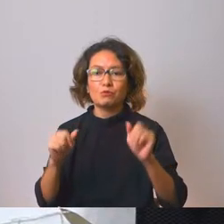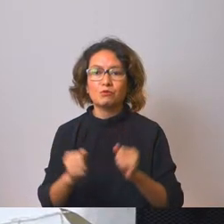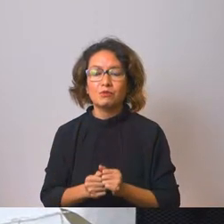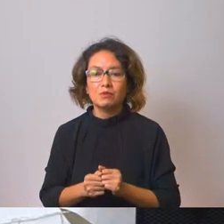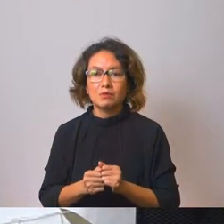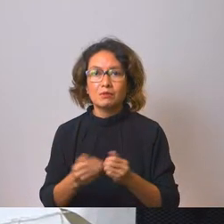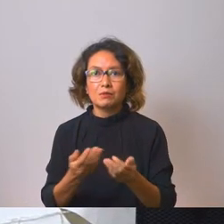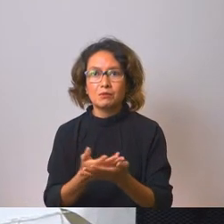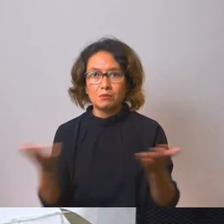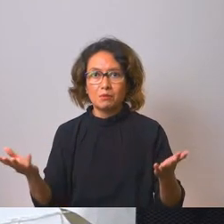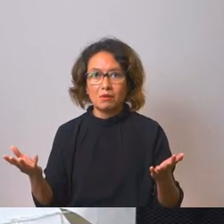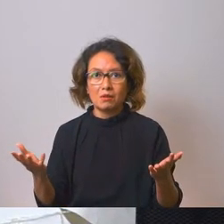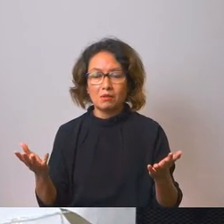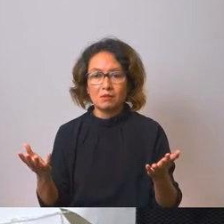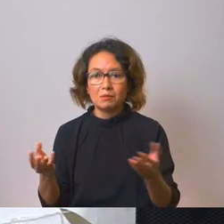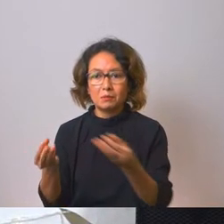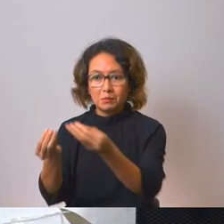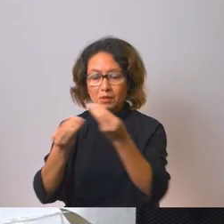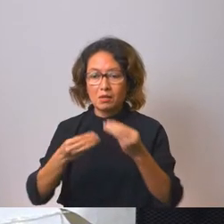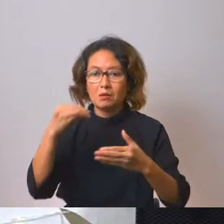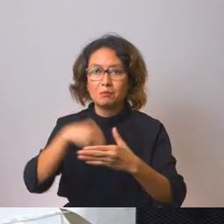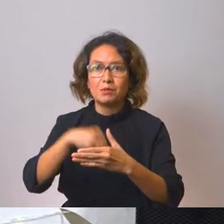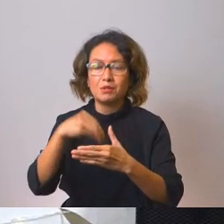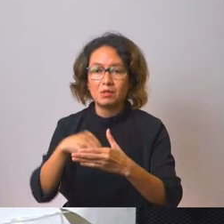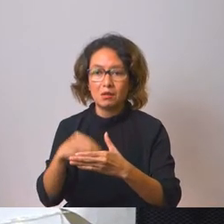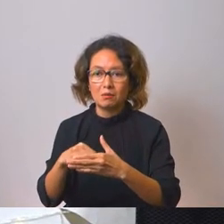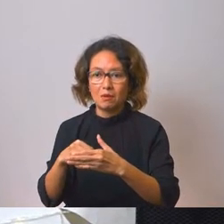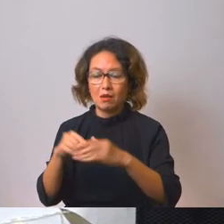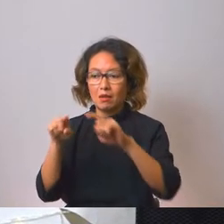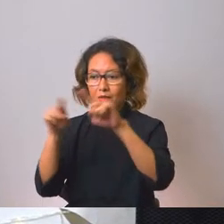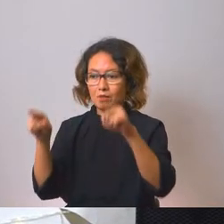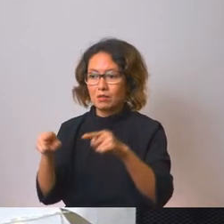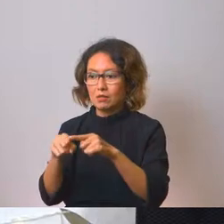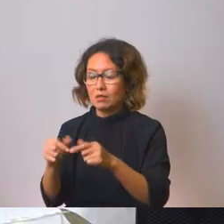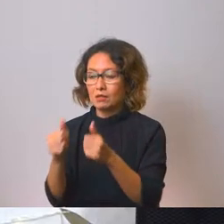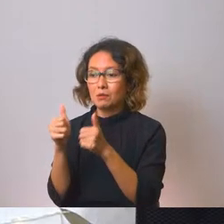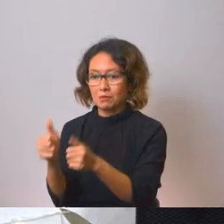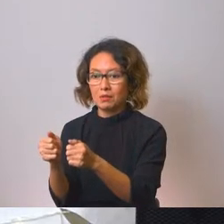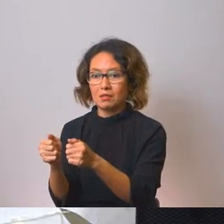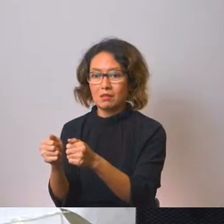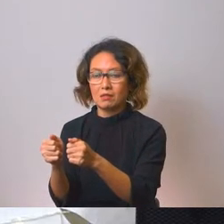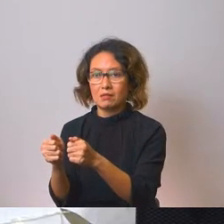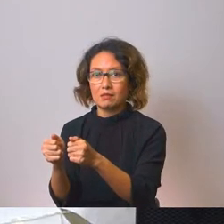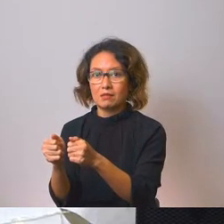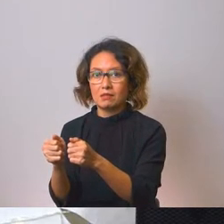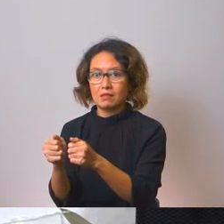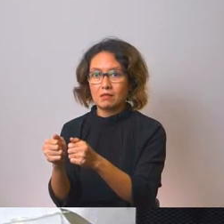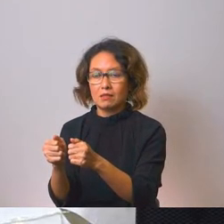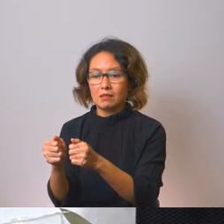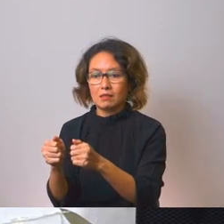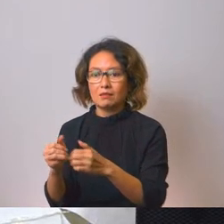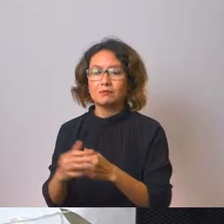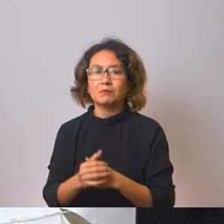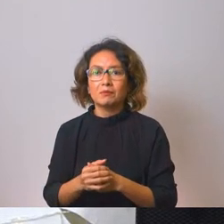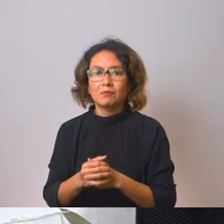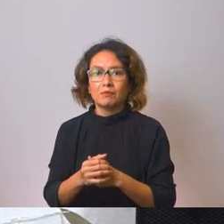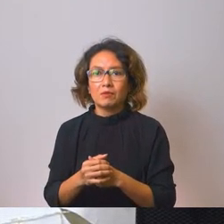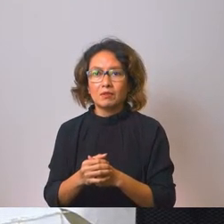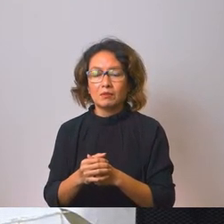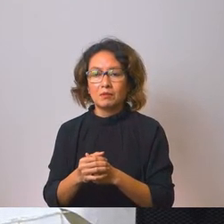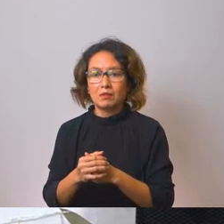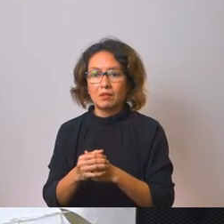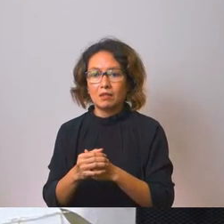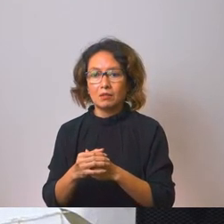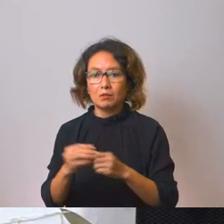Jemaat dapat memberikan persembahan melalui scan QR code yang ditempel di depan bangku jemaat dan yang tertera